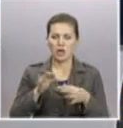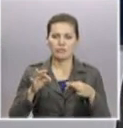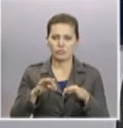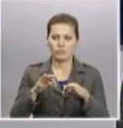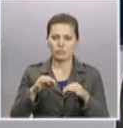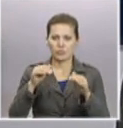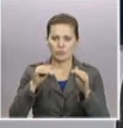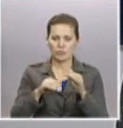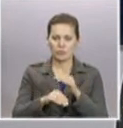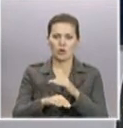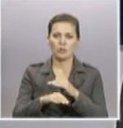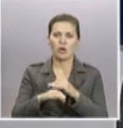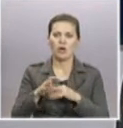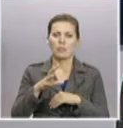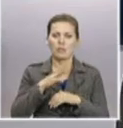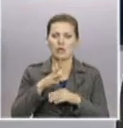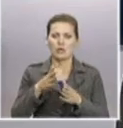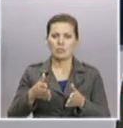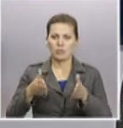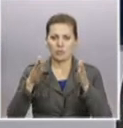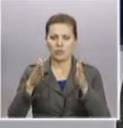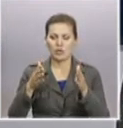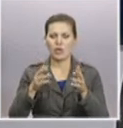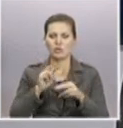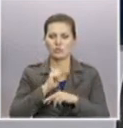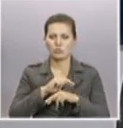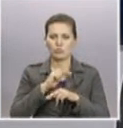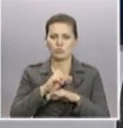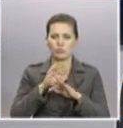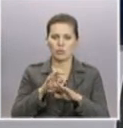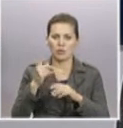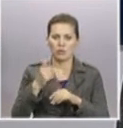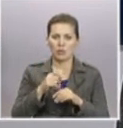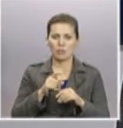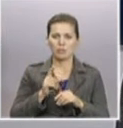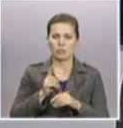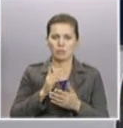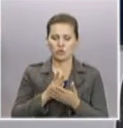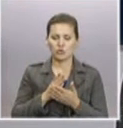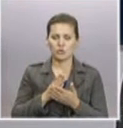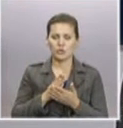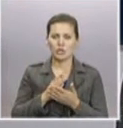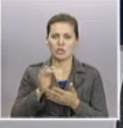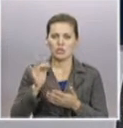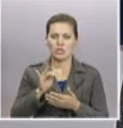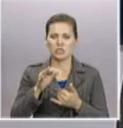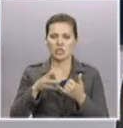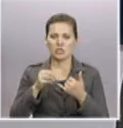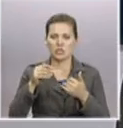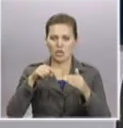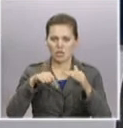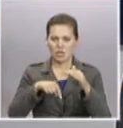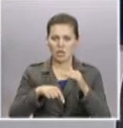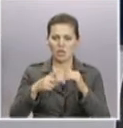автокөліктер түсетін жағдай жасап, және қабырғаларын бекіту жұмыстары осы аптада басталады деп күтіп отырмыз. Ал жердің астында